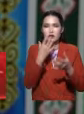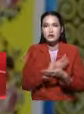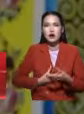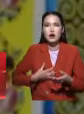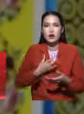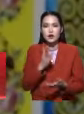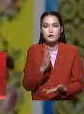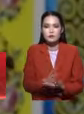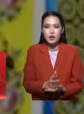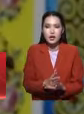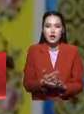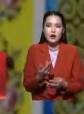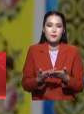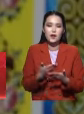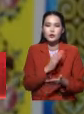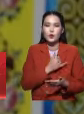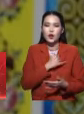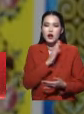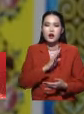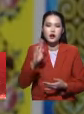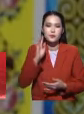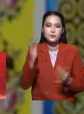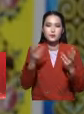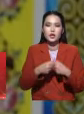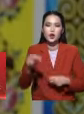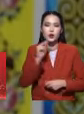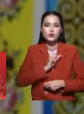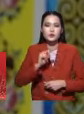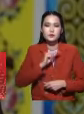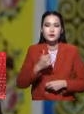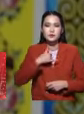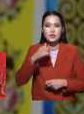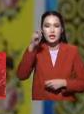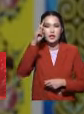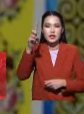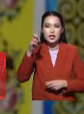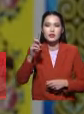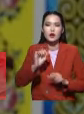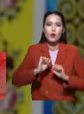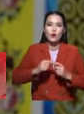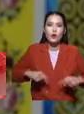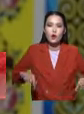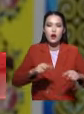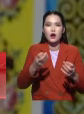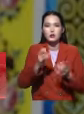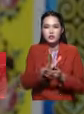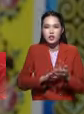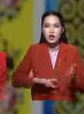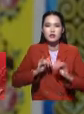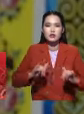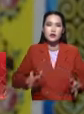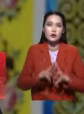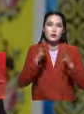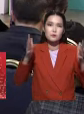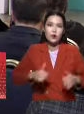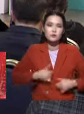айтуға болады. Біздің әйелдердің жасап жатқан жұмысы, ол деген біздің елдің, қоғамның ары қарай дамуына үлкен үлес